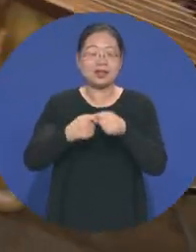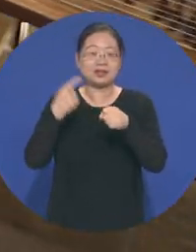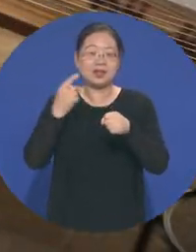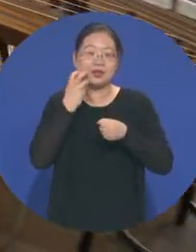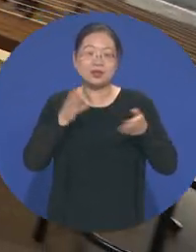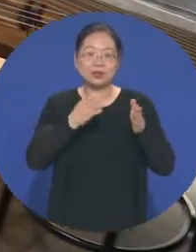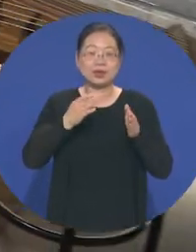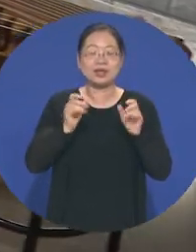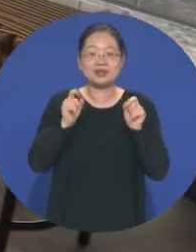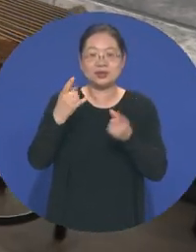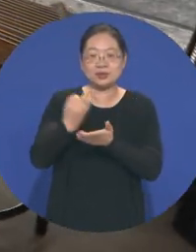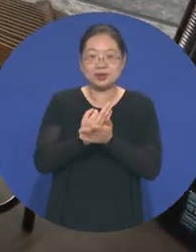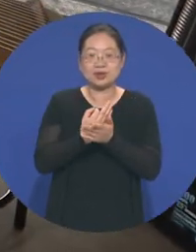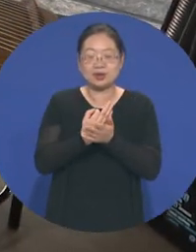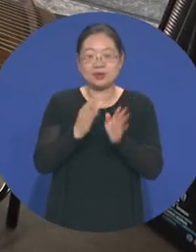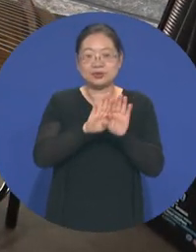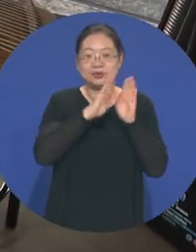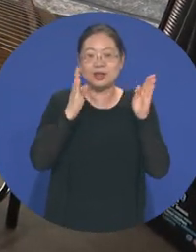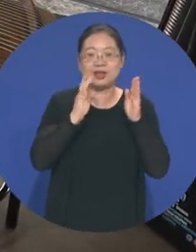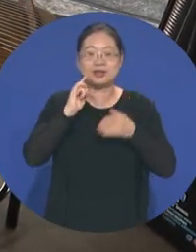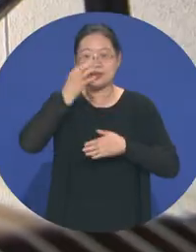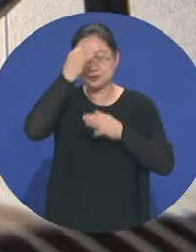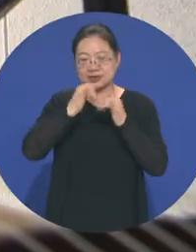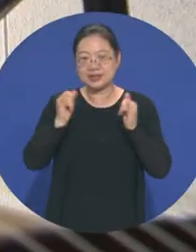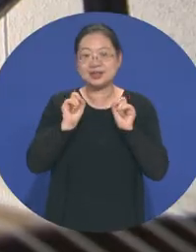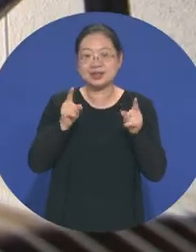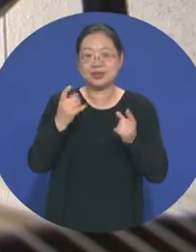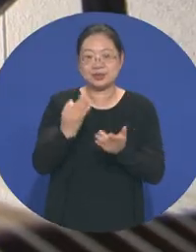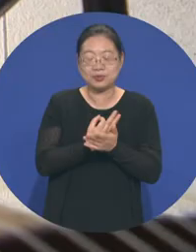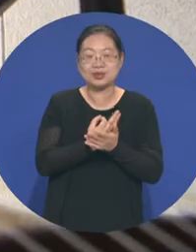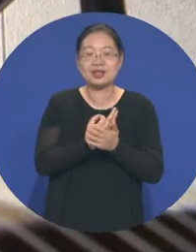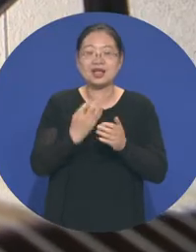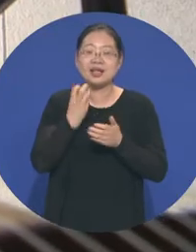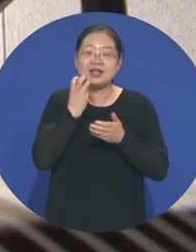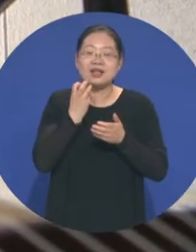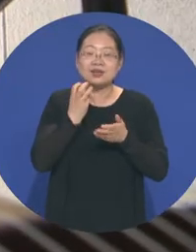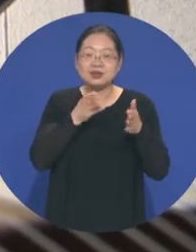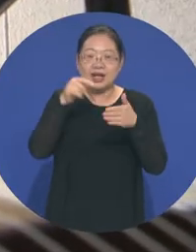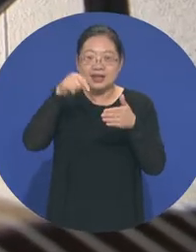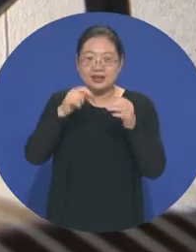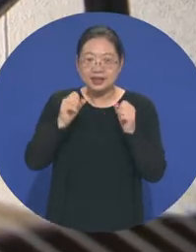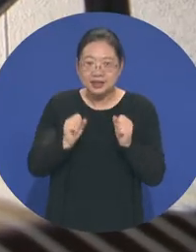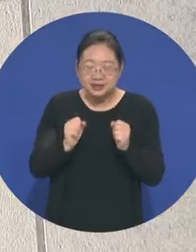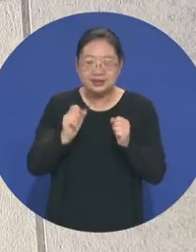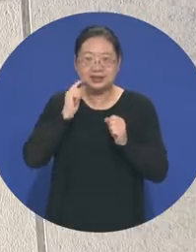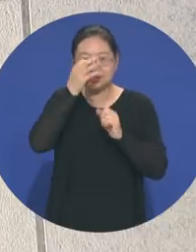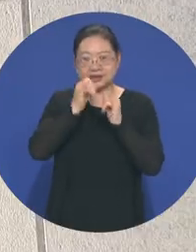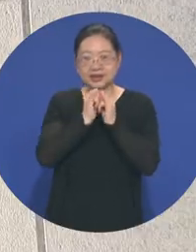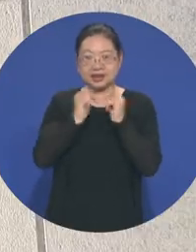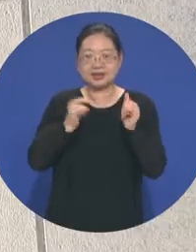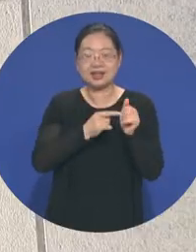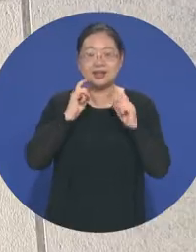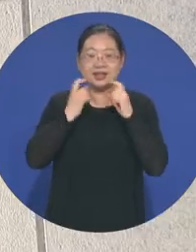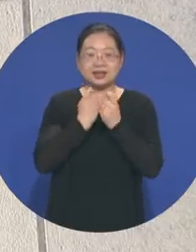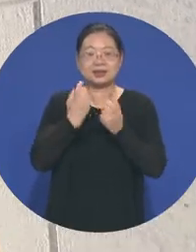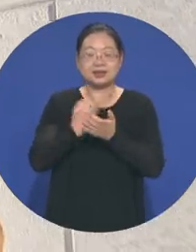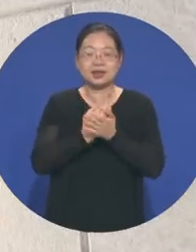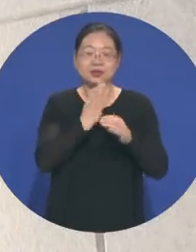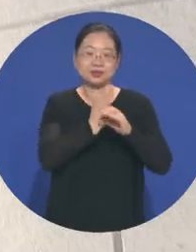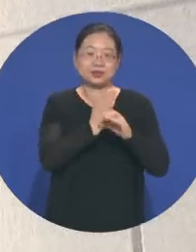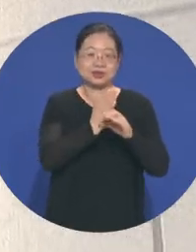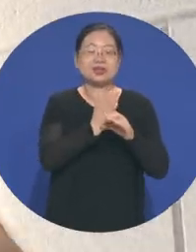지난해 경기도 기회소득의 문을 연 예술인 기회소득. 도에 거주하는 예술활동 증명 유효자 중 개인소득의